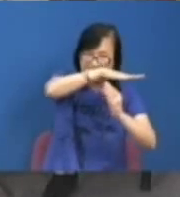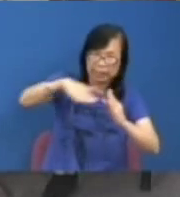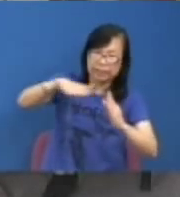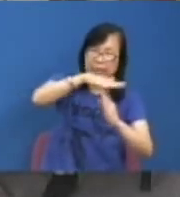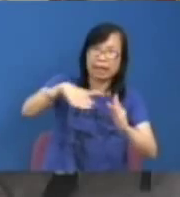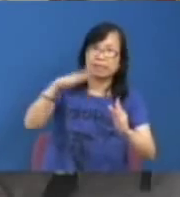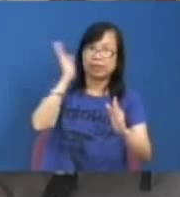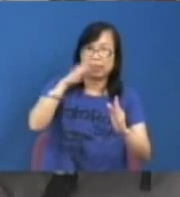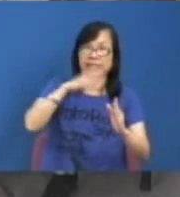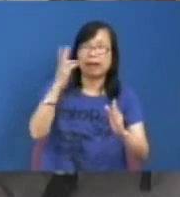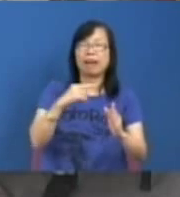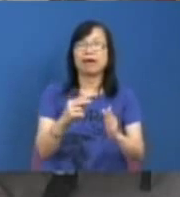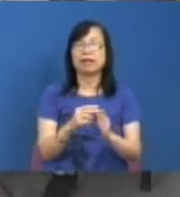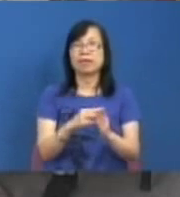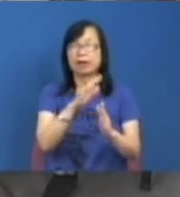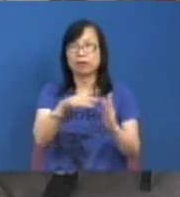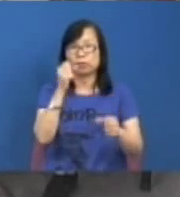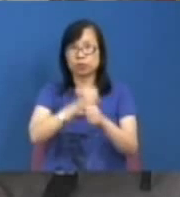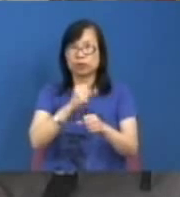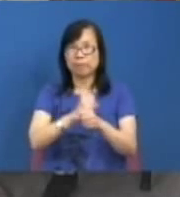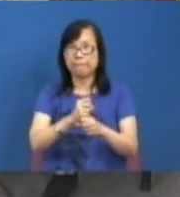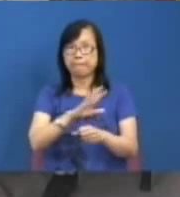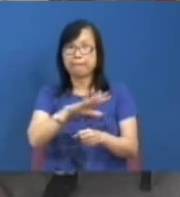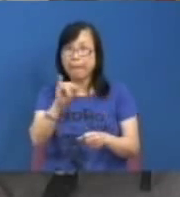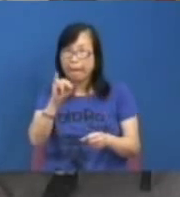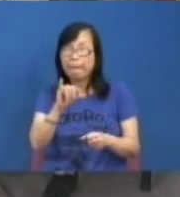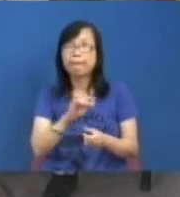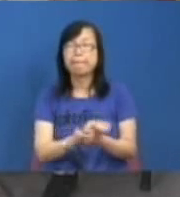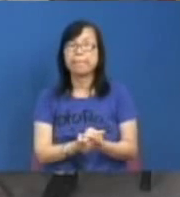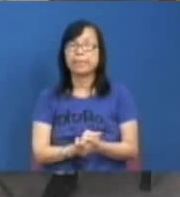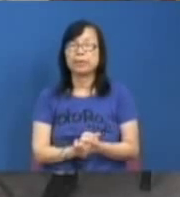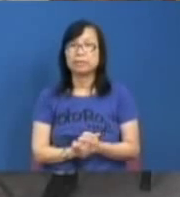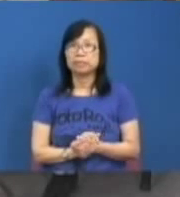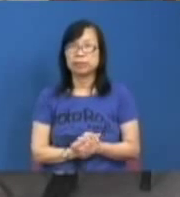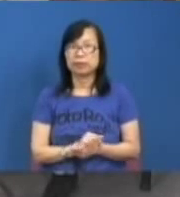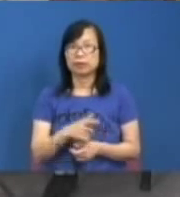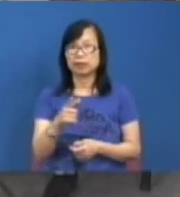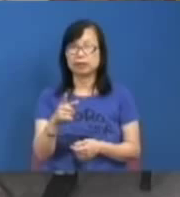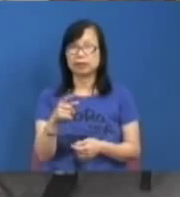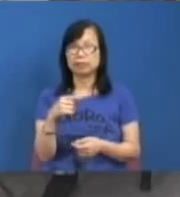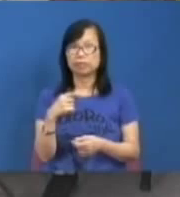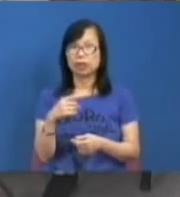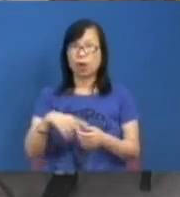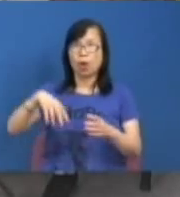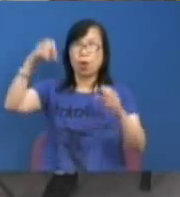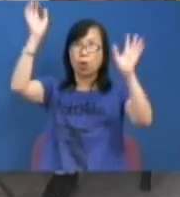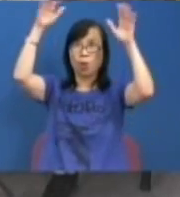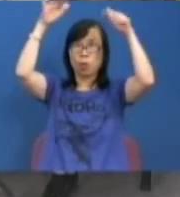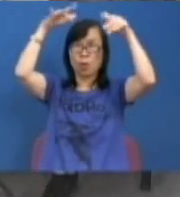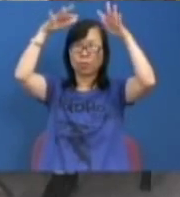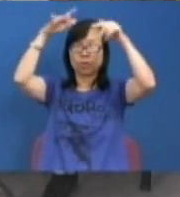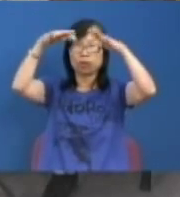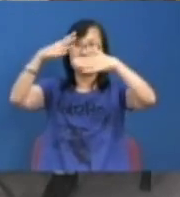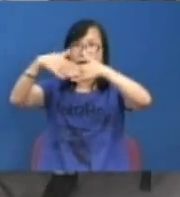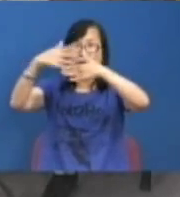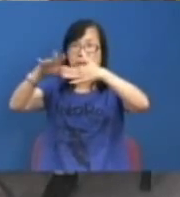隔住臭氣嗰污渠或者隔氣咧做得都唔係咁完善。好多時咧尤其係落雨天出邊咧太